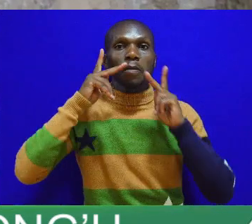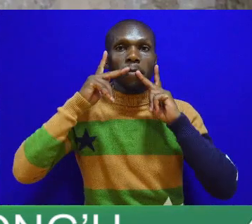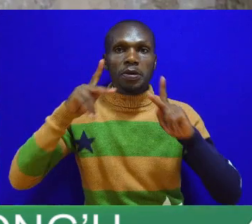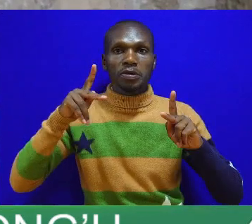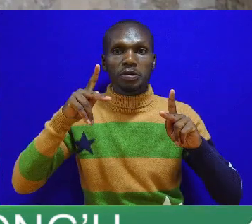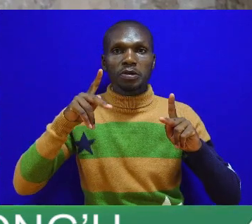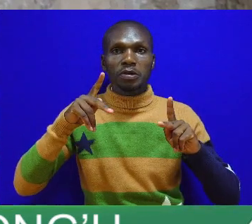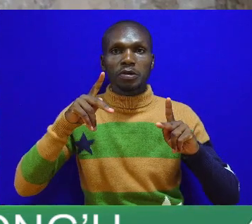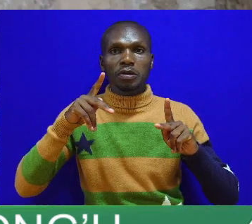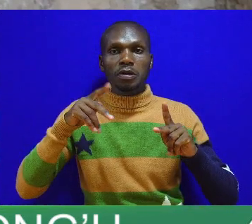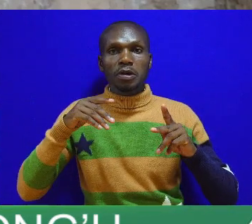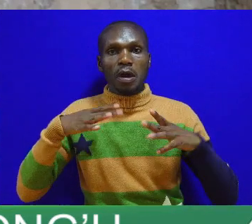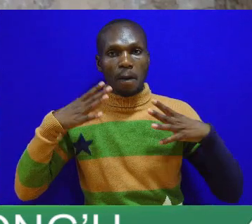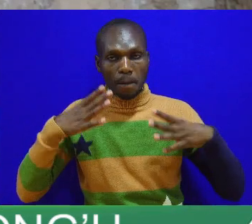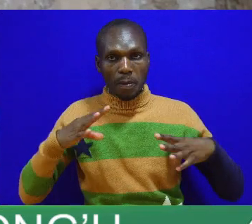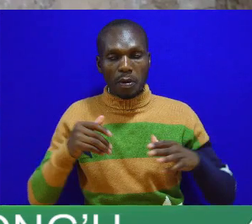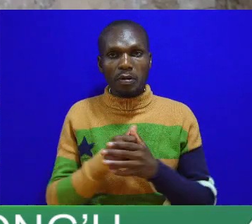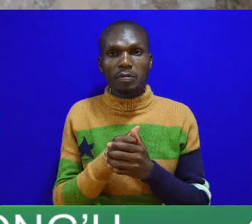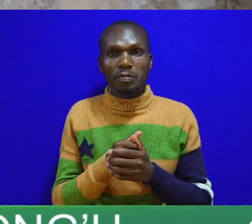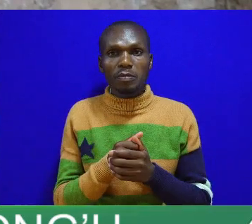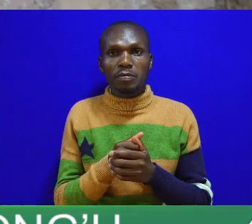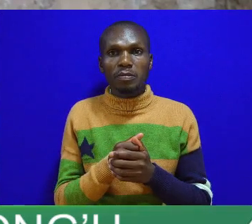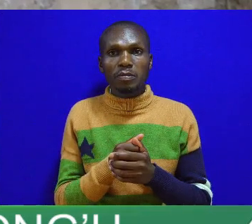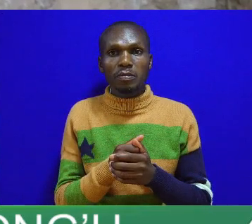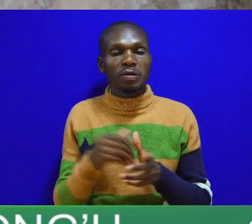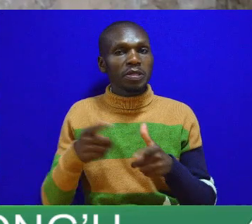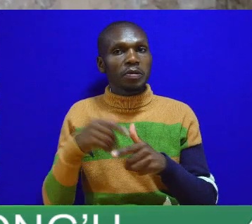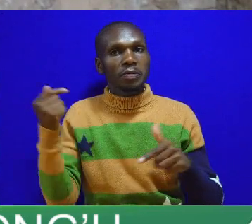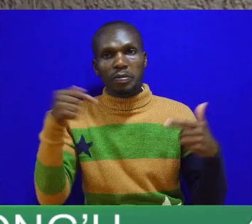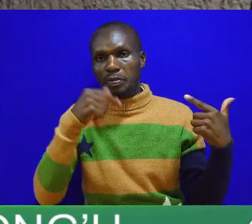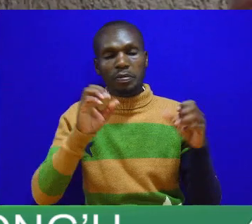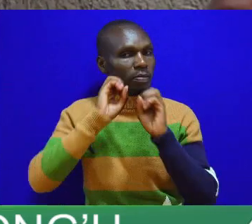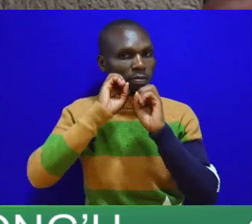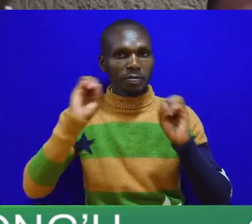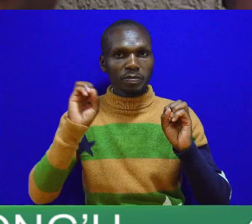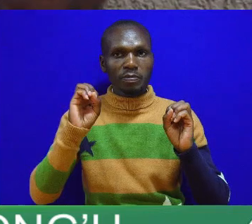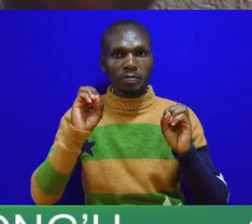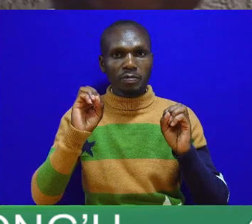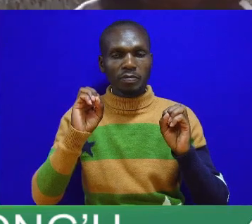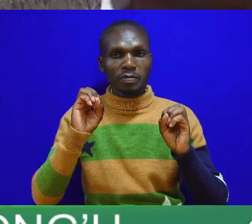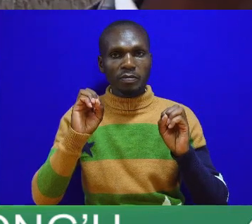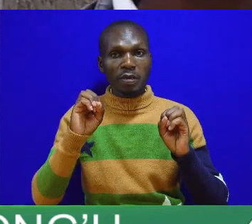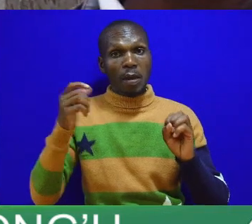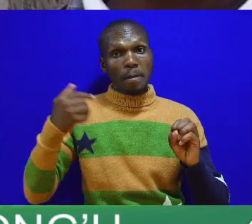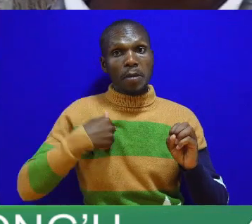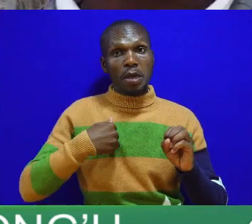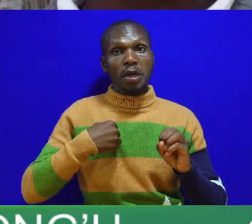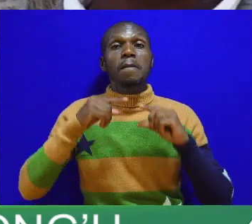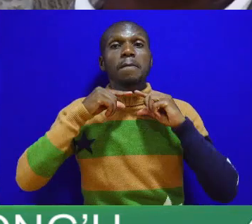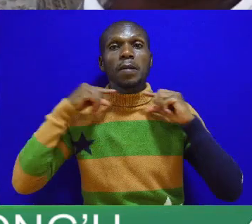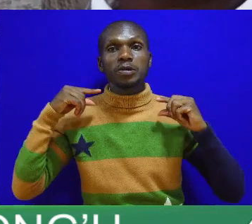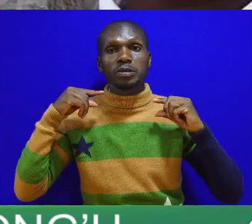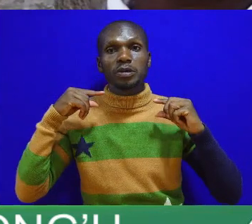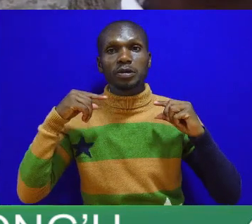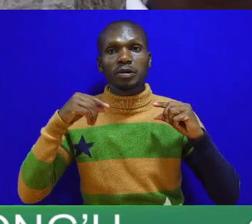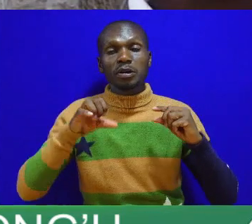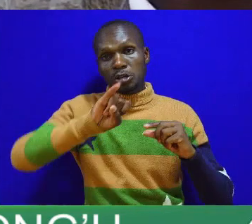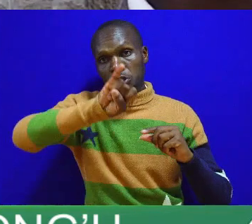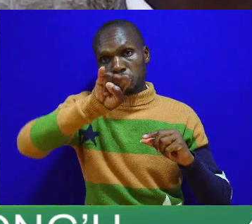Ntobeito, Egere Ntoro, Chisegi, Chinde Chionsi. Nchedomo Pastor James